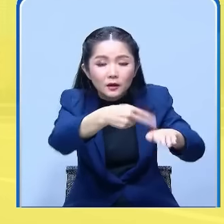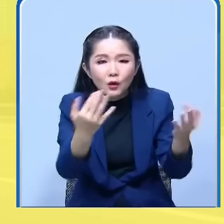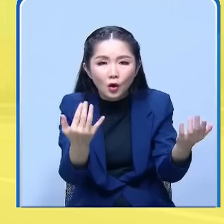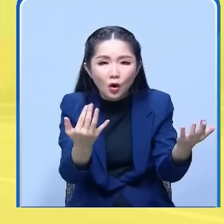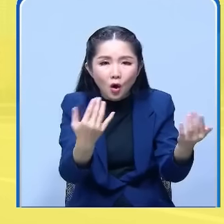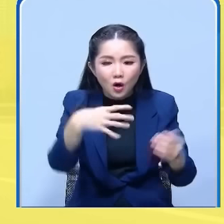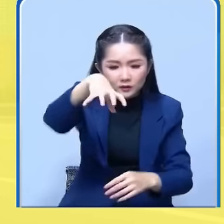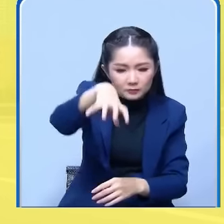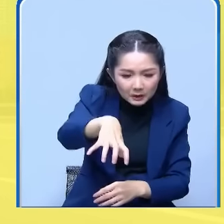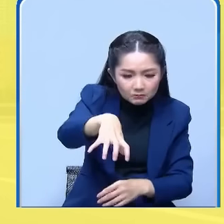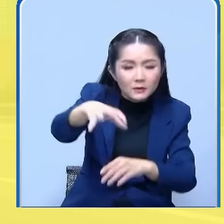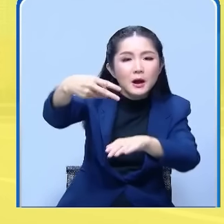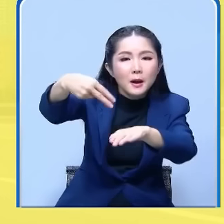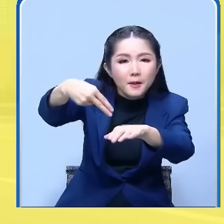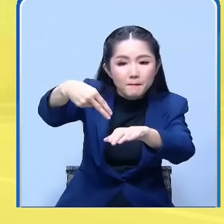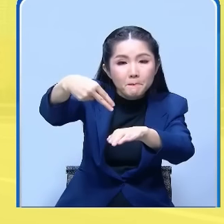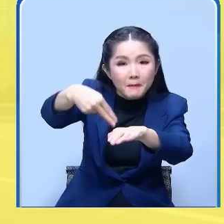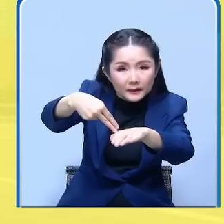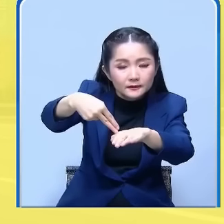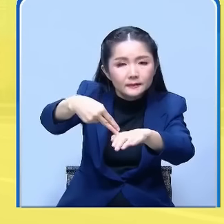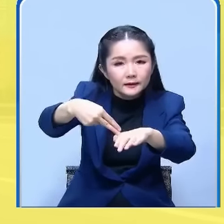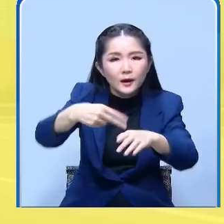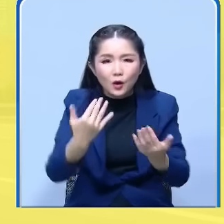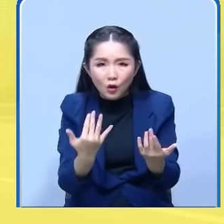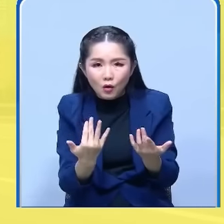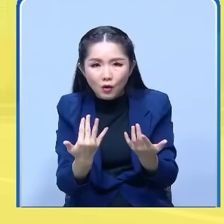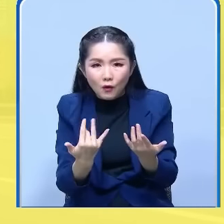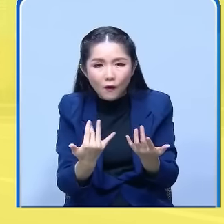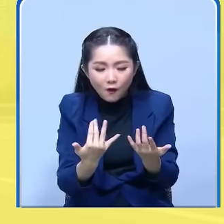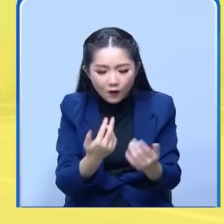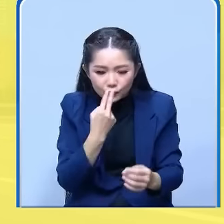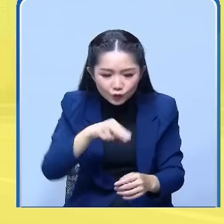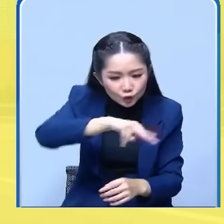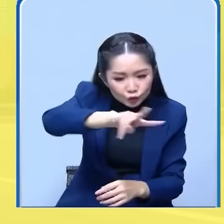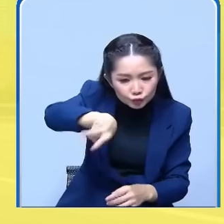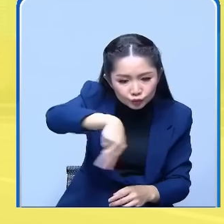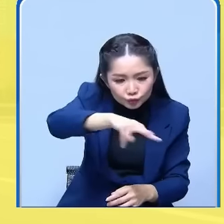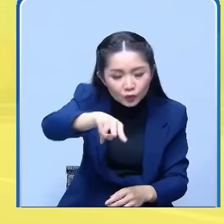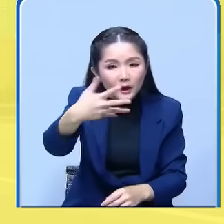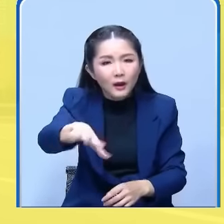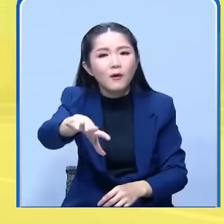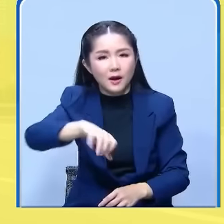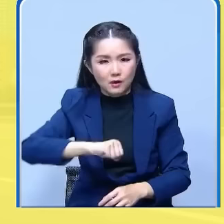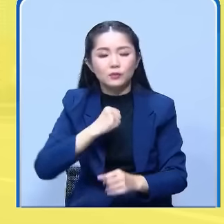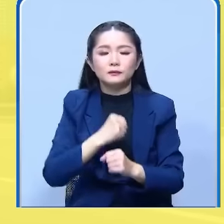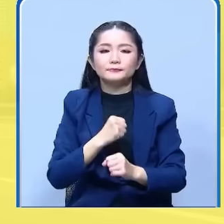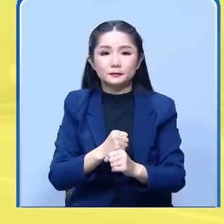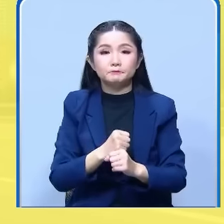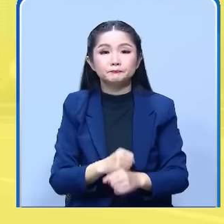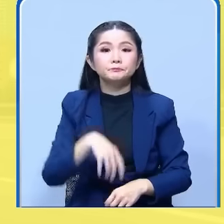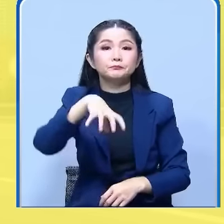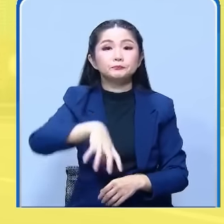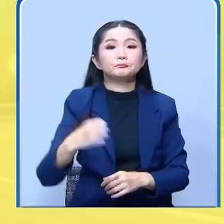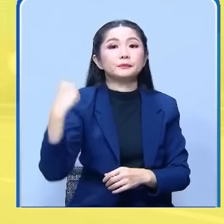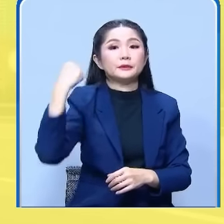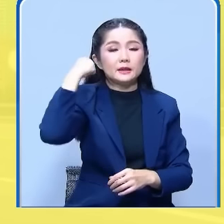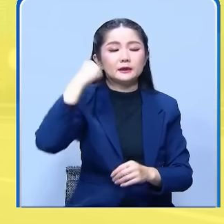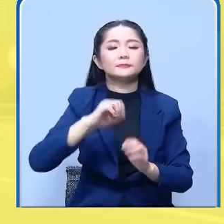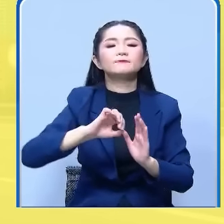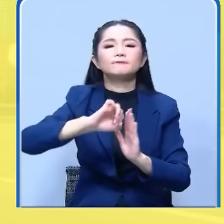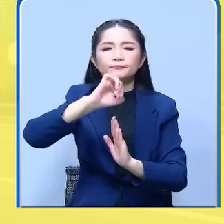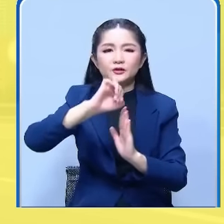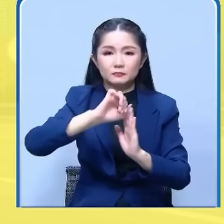ถานีบริการค่ะเพื่อที่จะเอาไปตรวจสอบต่อไปแล้วก็จะมีการประสานสำนักงานพลังงานจังหวัดเชียงใหม่ขอร